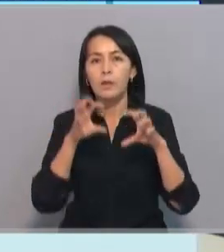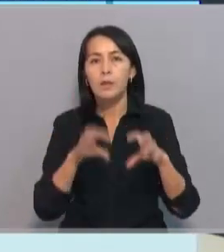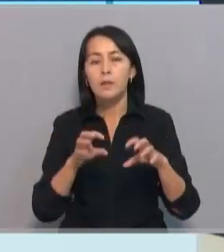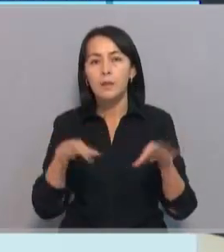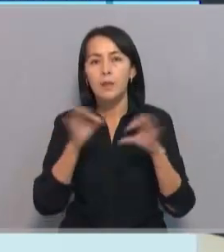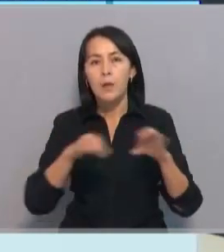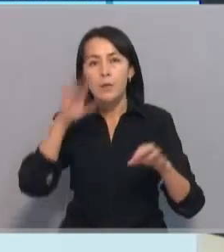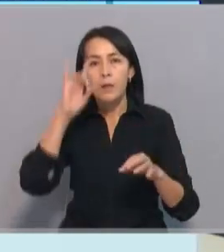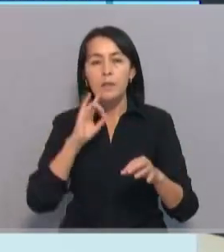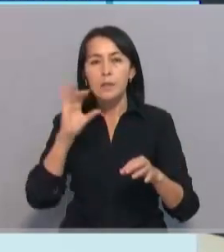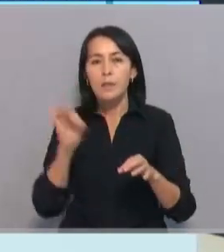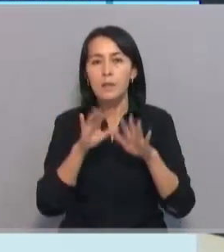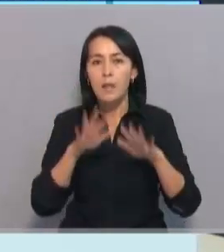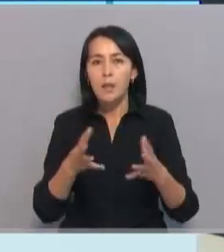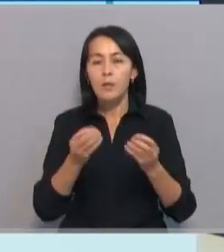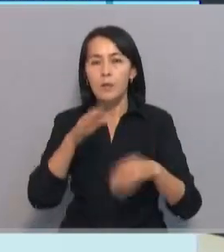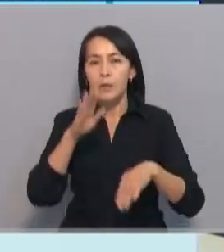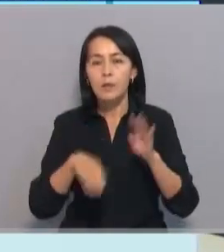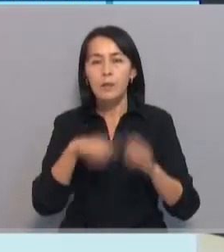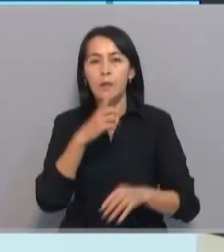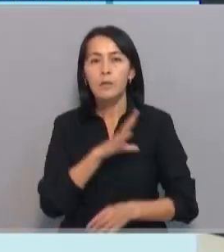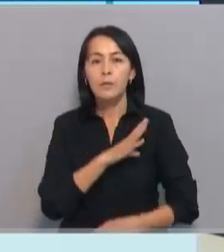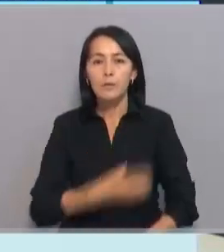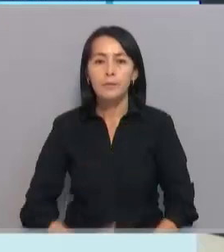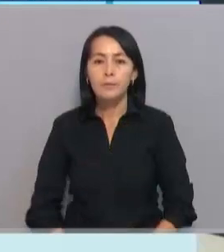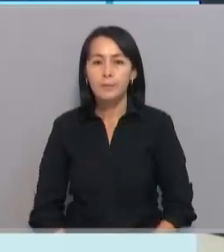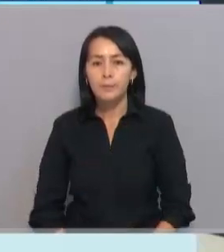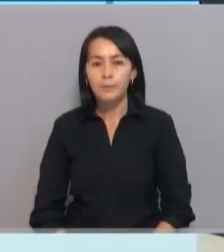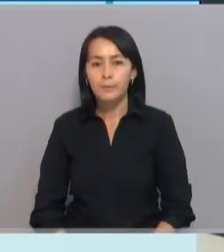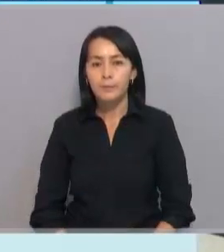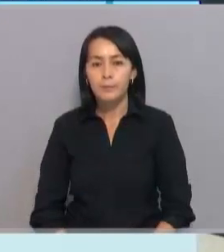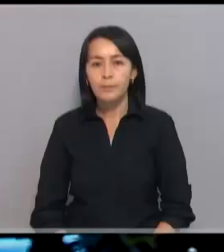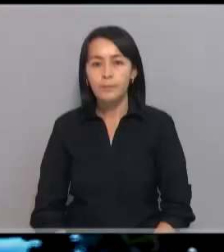тәуелсіз Қазақстан тарихындалар орнының ерекше екендігін айтты.